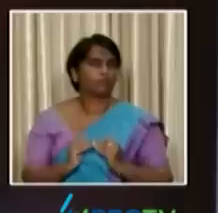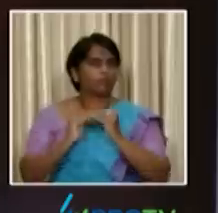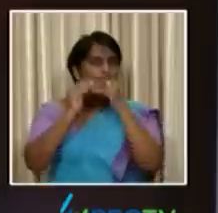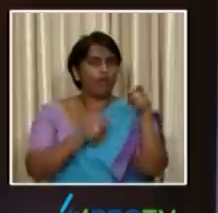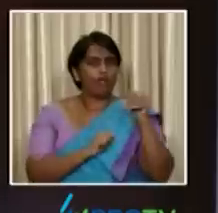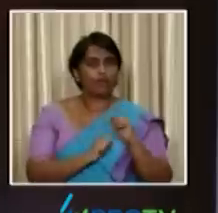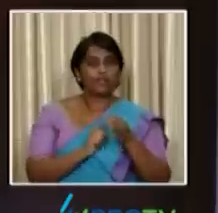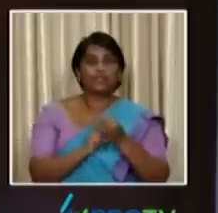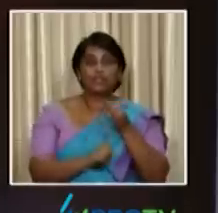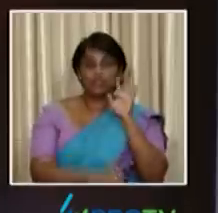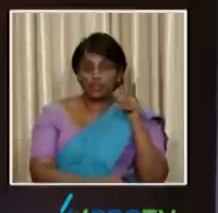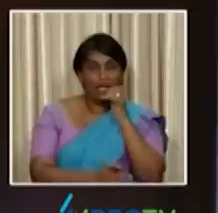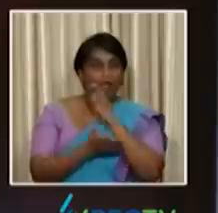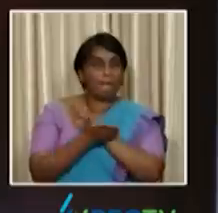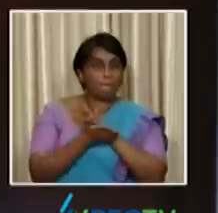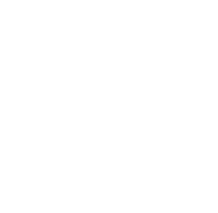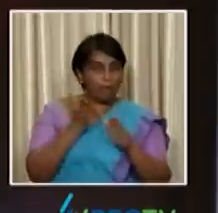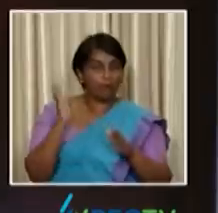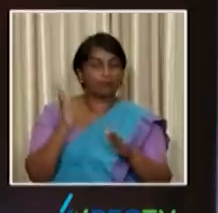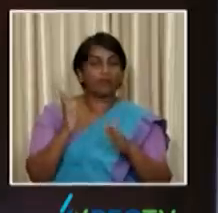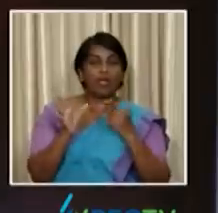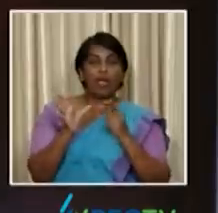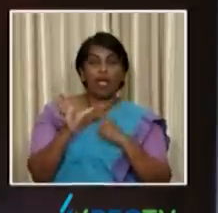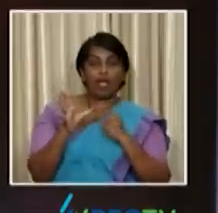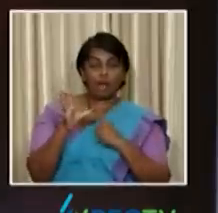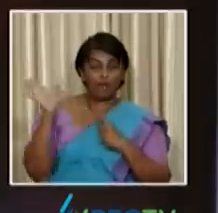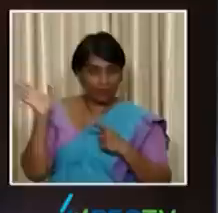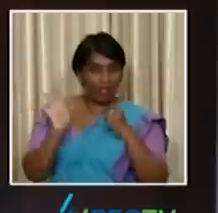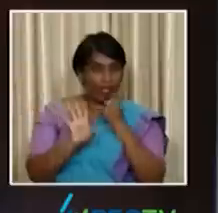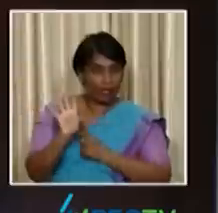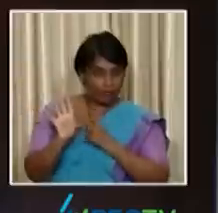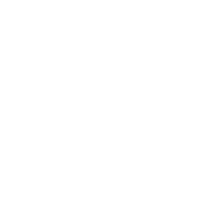අලුත්ගමගේ ජනාධිපතිතුමාගේ අර හම්බන්තොට අමරවීර මහත්තයාගේ අර අවුරුදු මොකද්ද